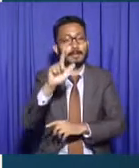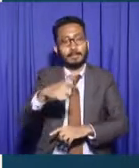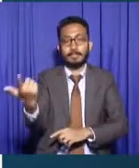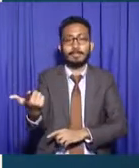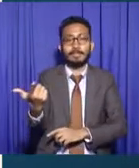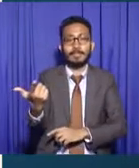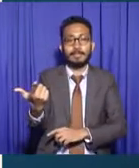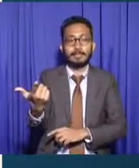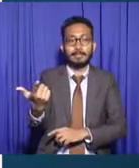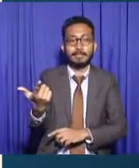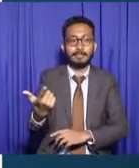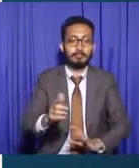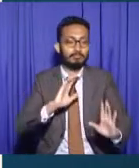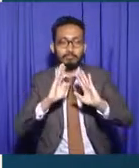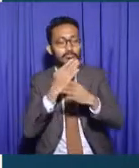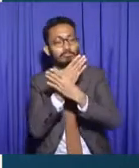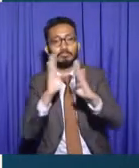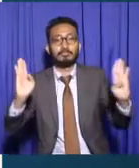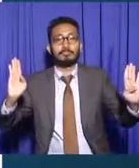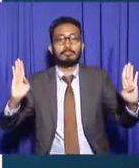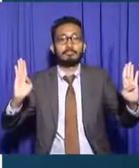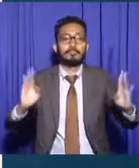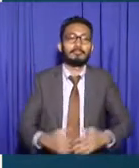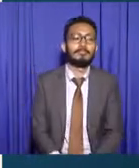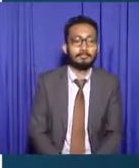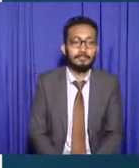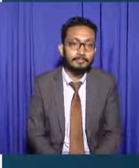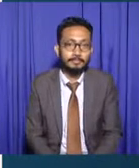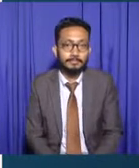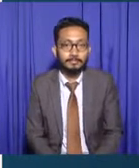berkomunikasi dengan trik yang lain